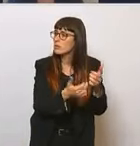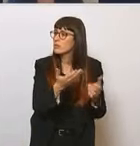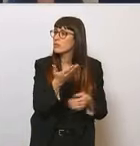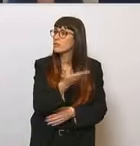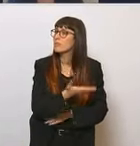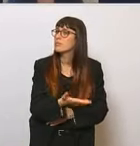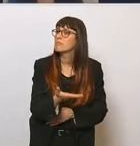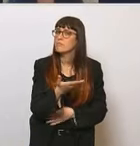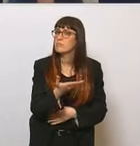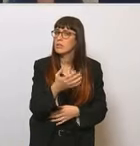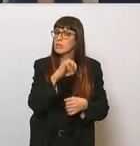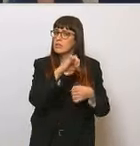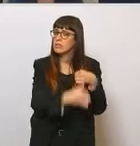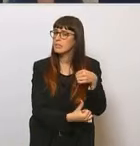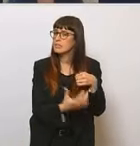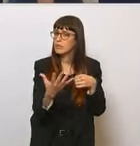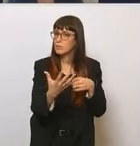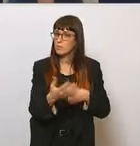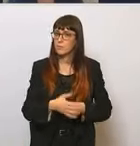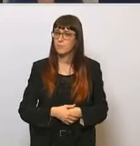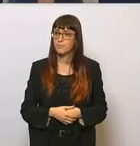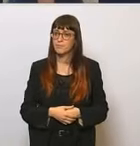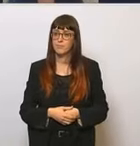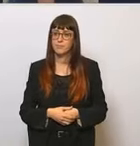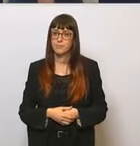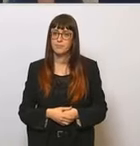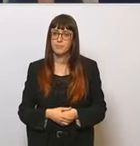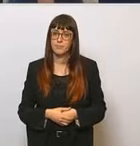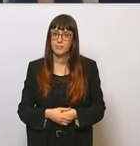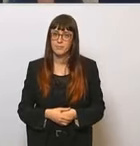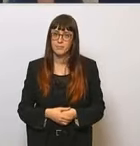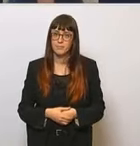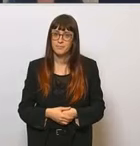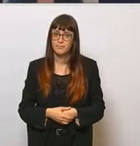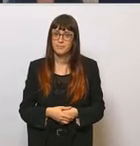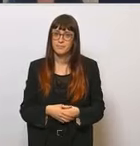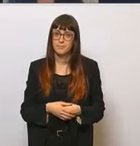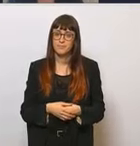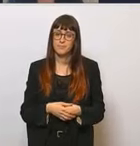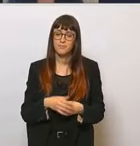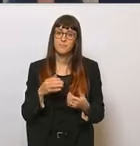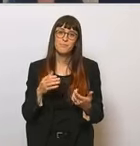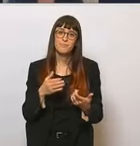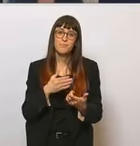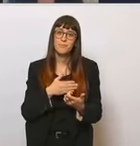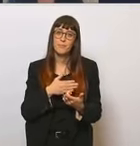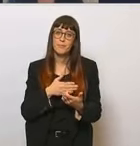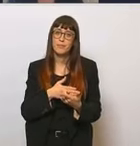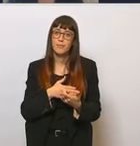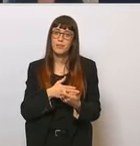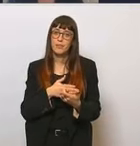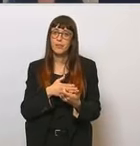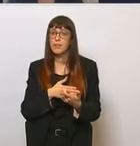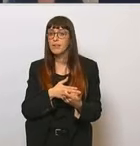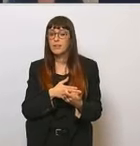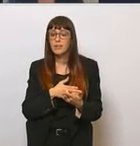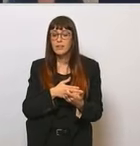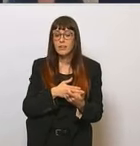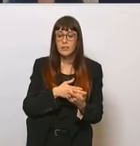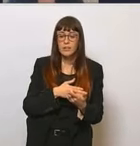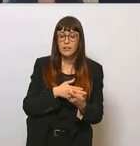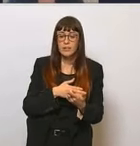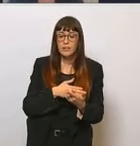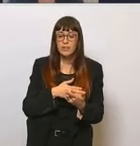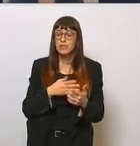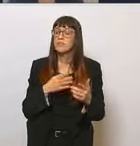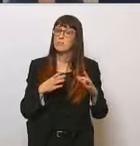En fait, on peut penser à... Il y a deux choses qui peuvent se passer. On peut penser à comment est-ce que j'arrive à remplacer Google par un moteur